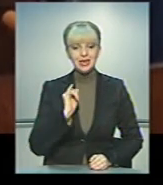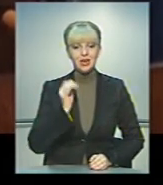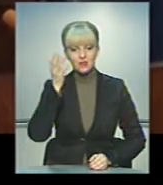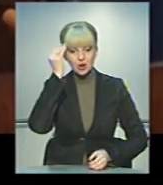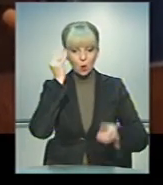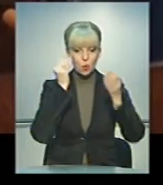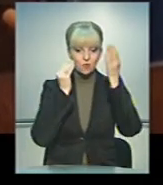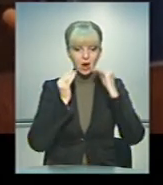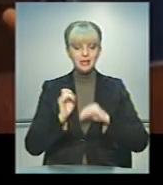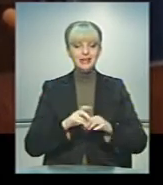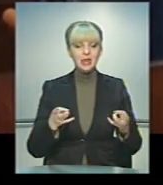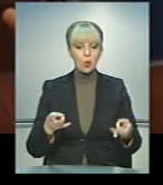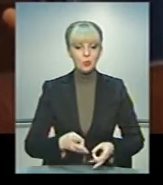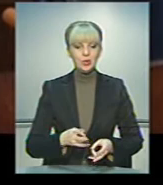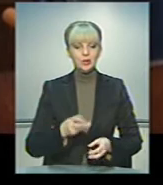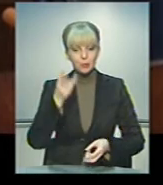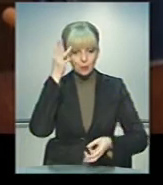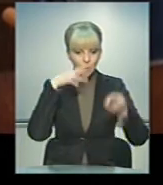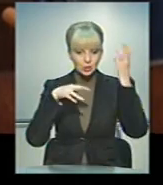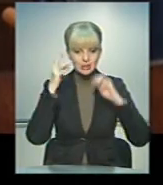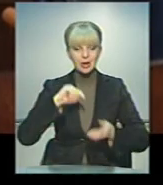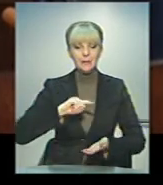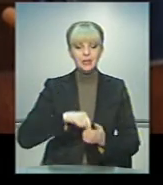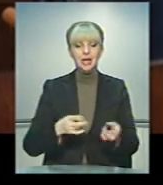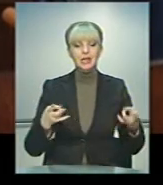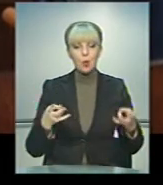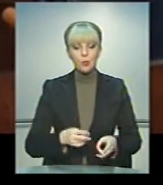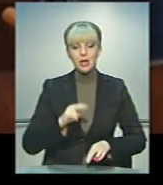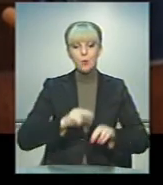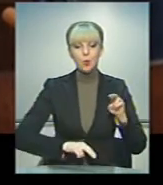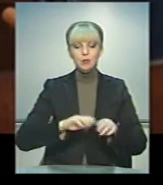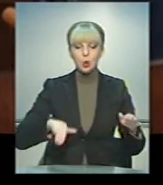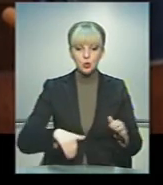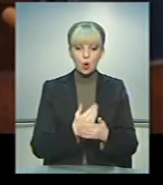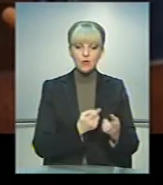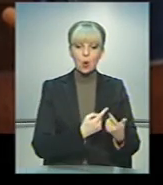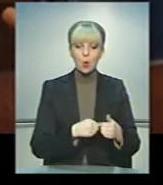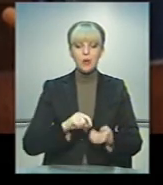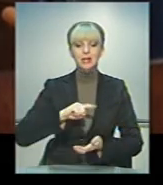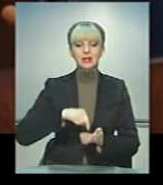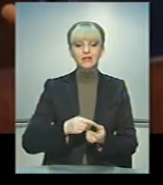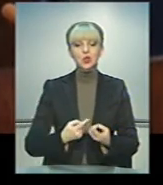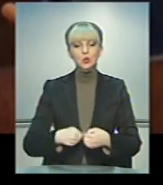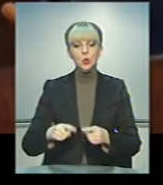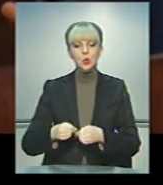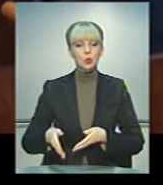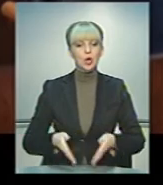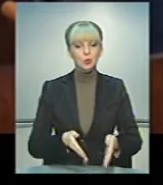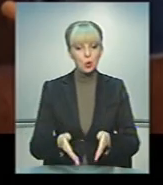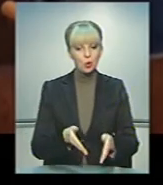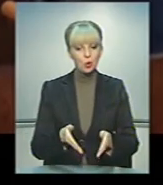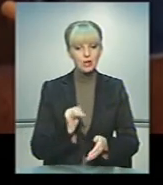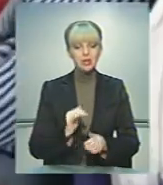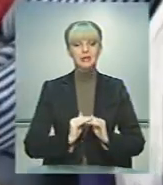врахувати необхідність модернізації міста, необхідність будівництва нових об'єктів інфраструктурних, таких і дороги,